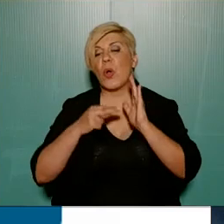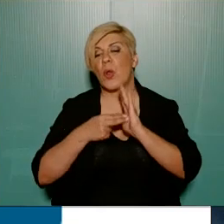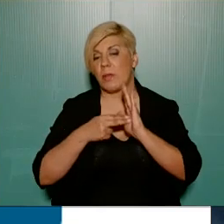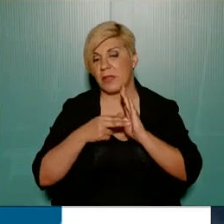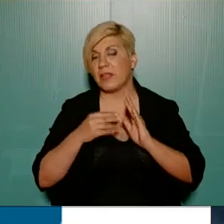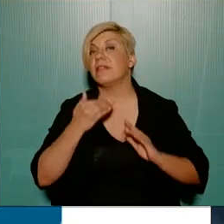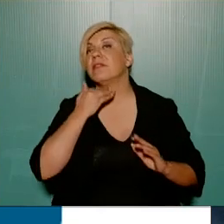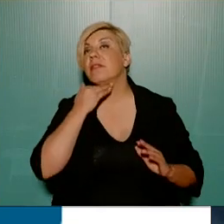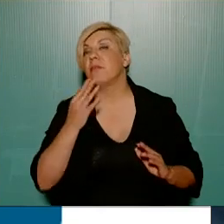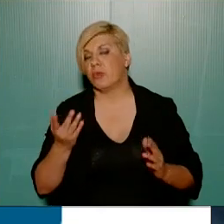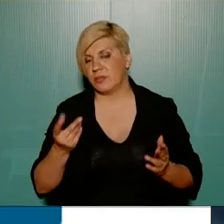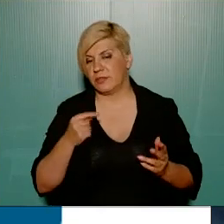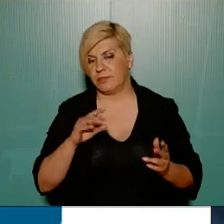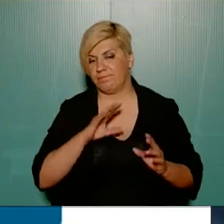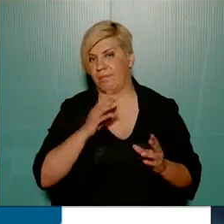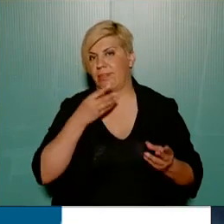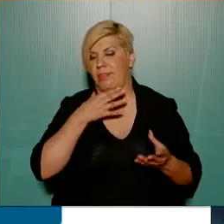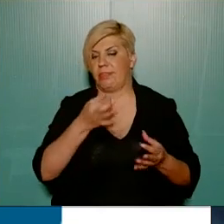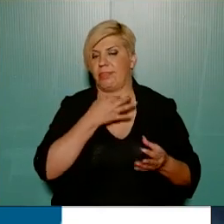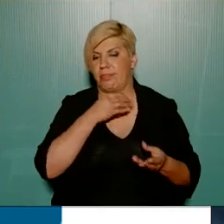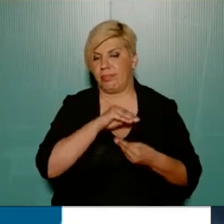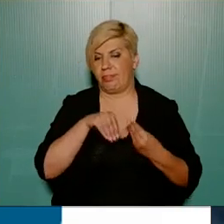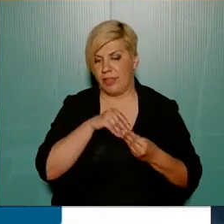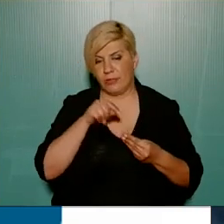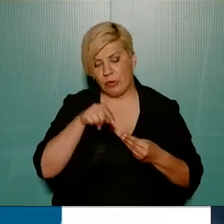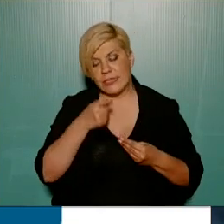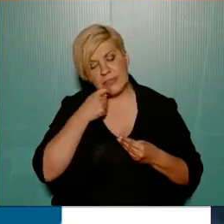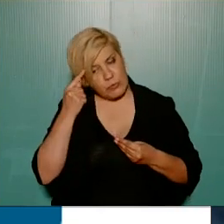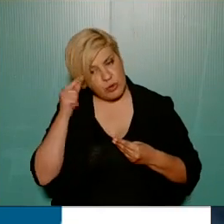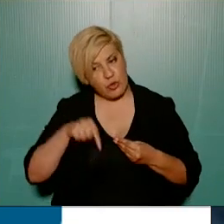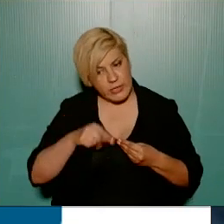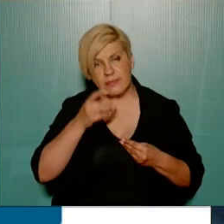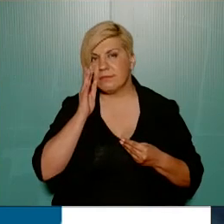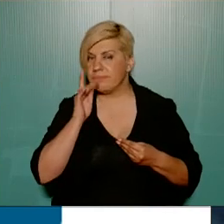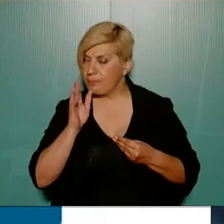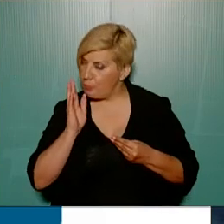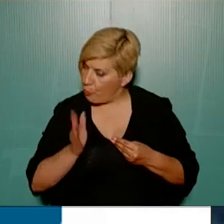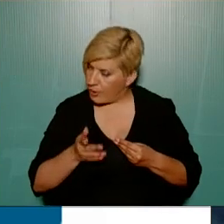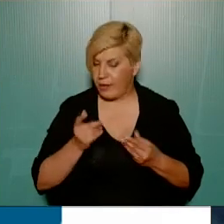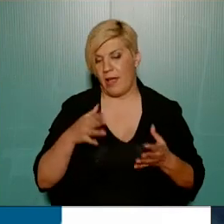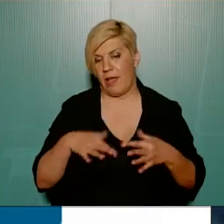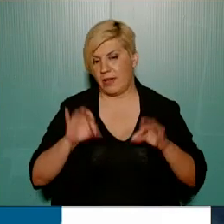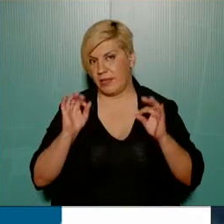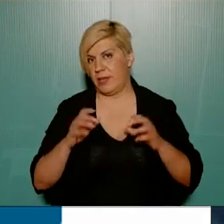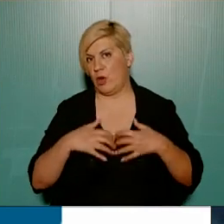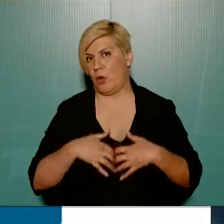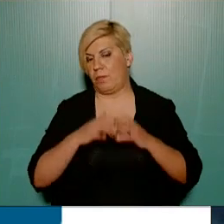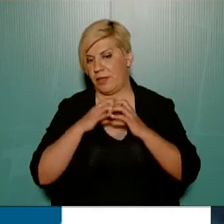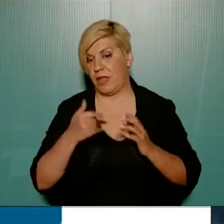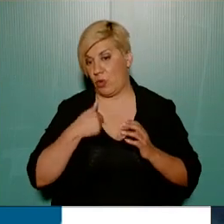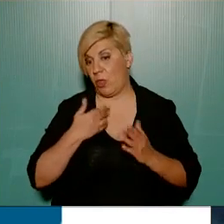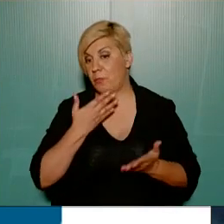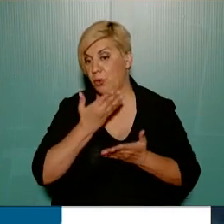δεν μπορούσε να γίνει, ήταν πολύ στενεμένοι όλοι, αλλά νομίζω ότι τώρα σιγά σιγά αυτό το πράγμα μπορεί να αρχίσει να υλοποιείται και εγώ θα